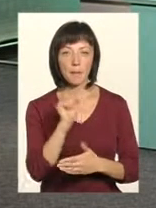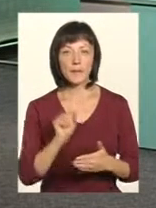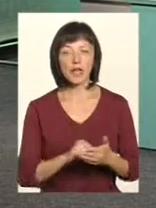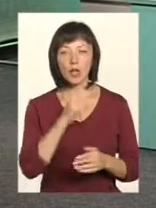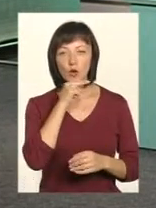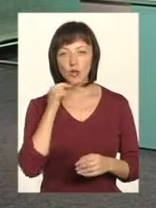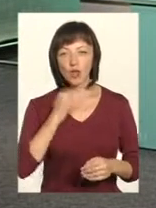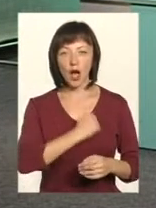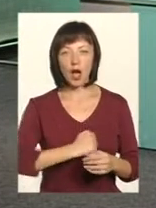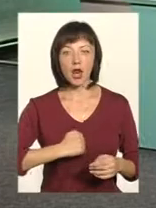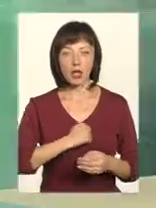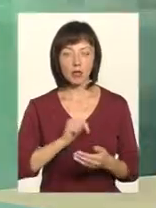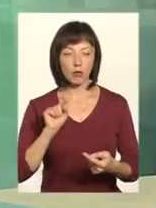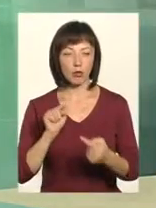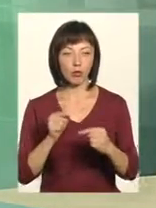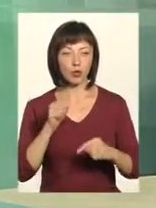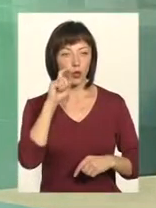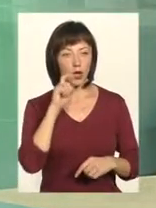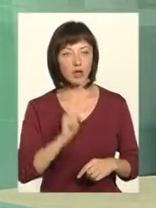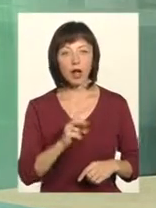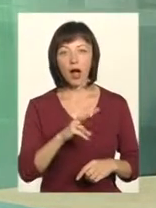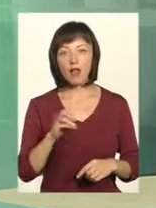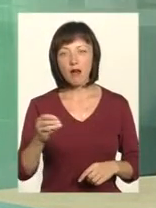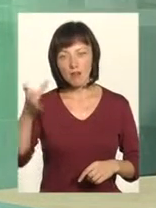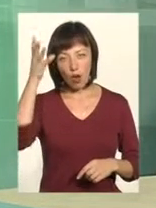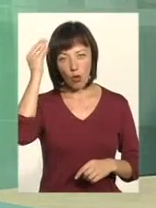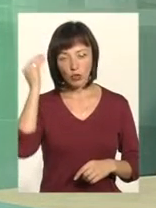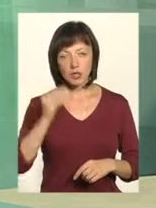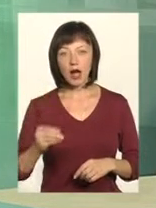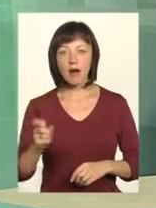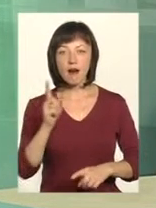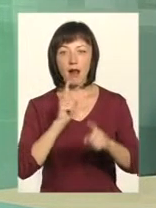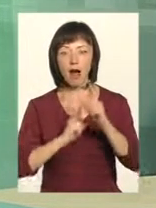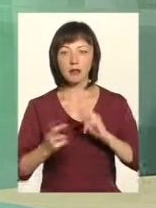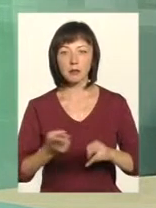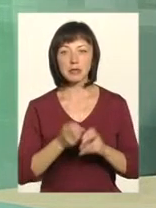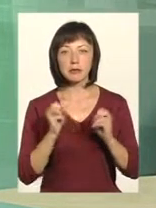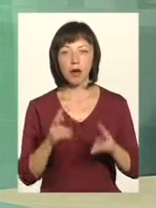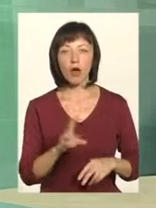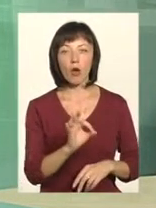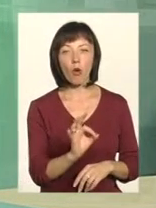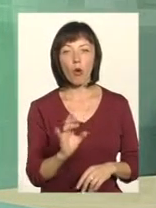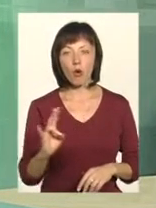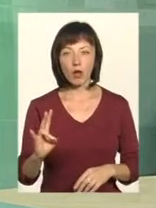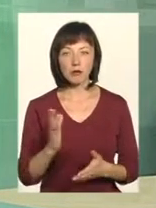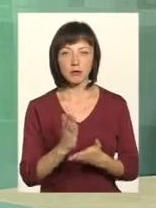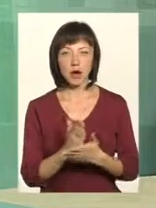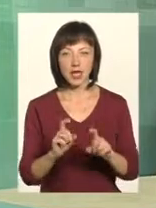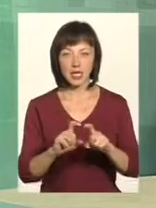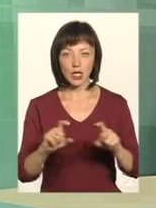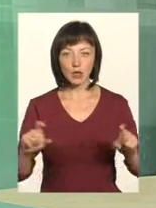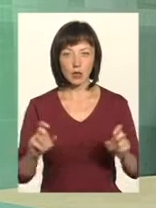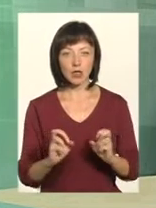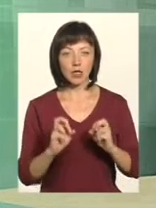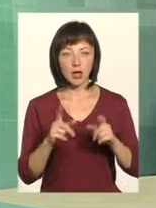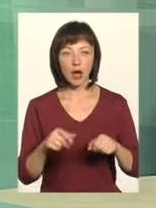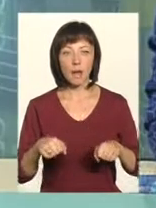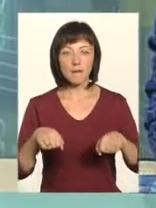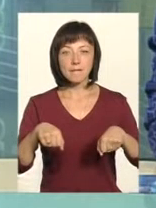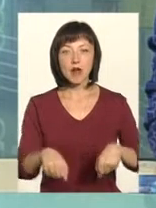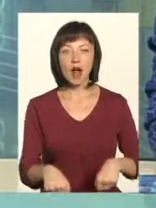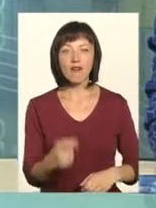російської агресії проти України, але враховуючи те, що Рада безпеки ООН має такий інститут, як право